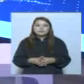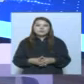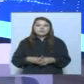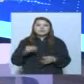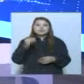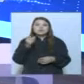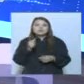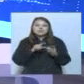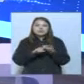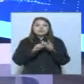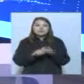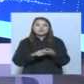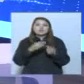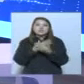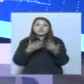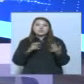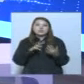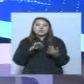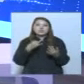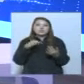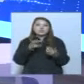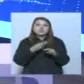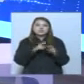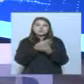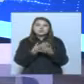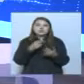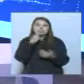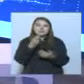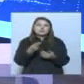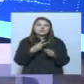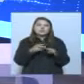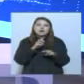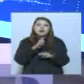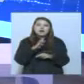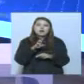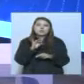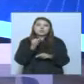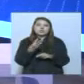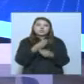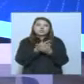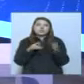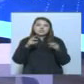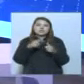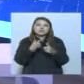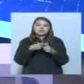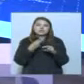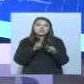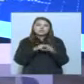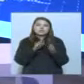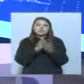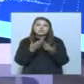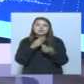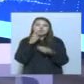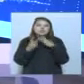Денежные знаки из фонда Мангистауского областного историко-краеведческого музея имени Абиша Кикельбаева. Так называется книга-каталог, презентация которой